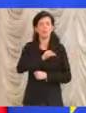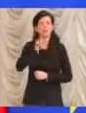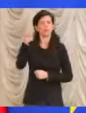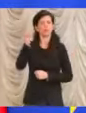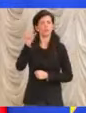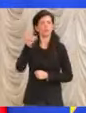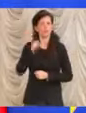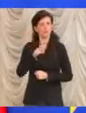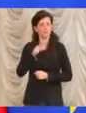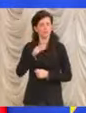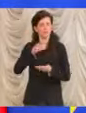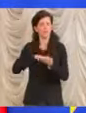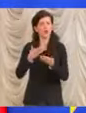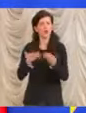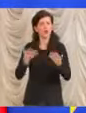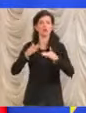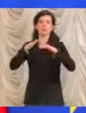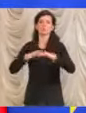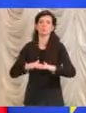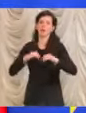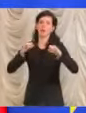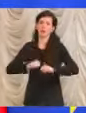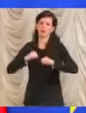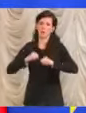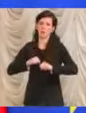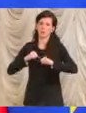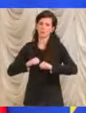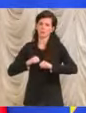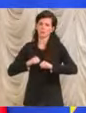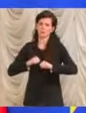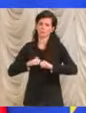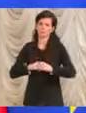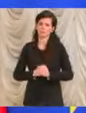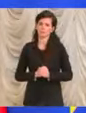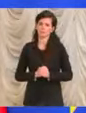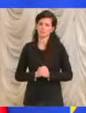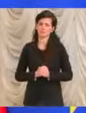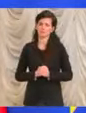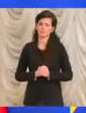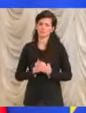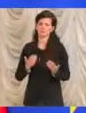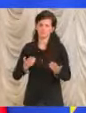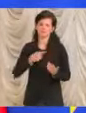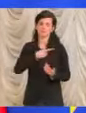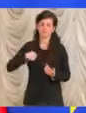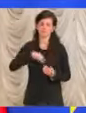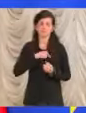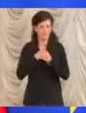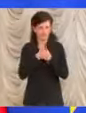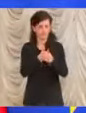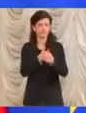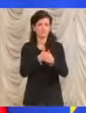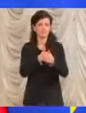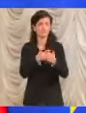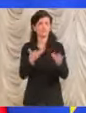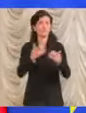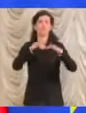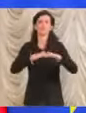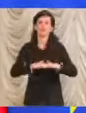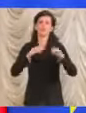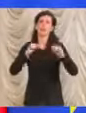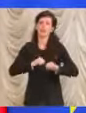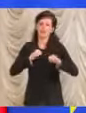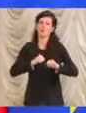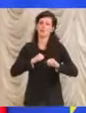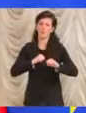alla tutela della salute quindi dobbiamo perseguire prioritariamente la tutela della salute e poi ovviamente